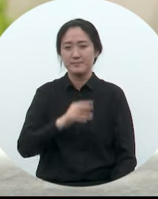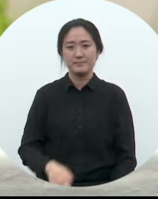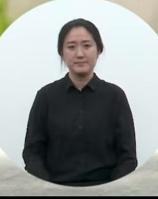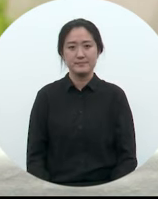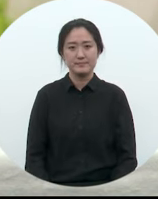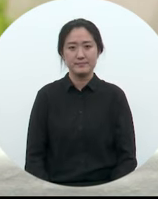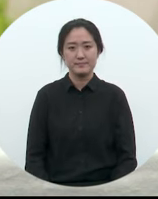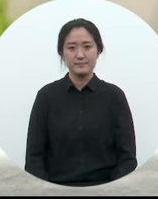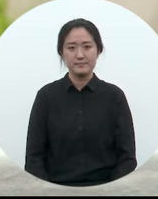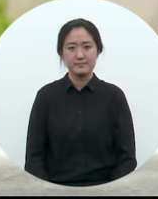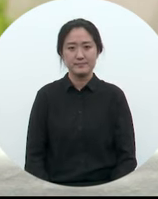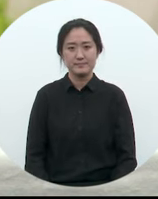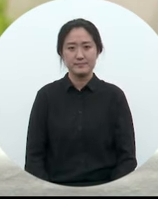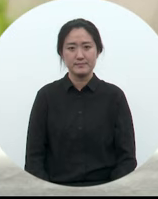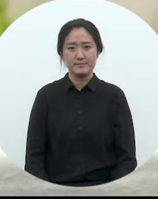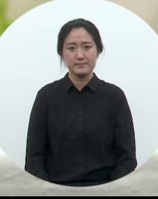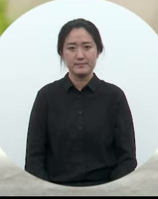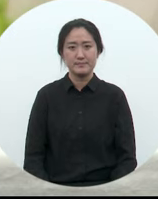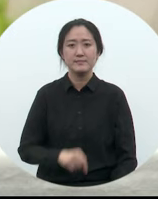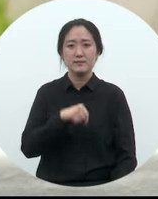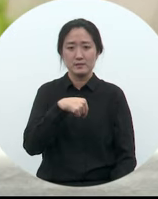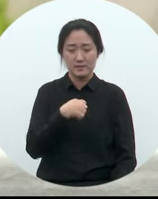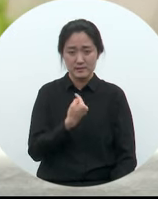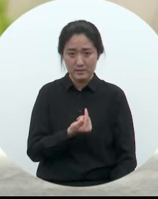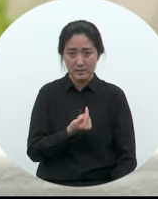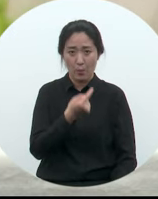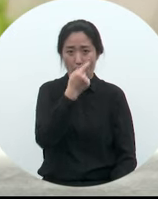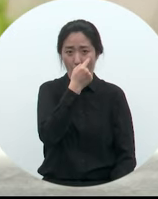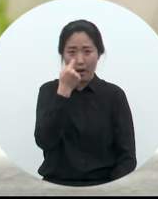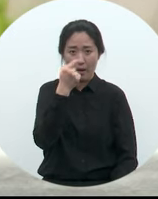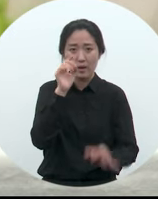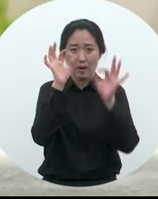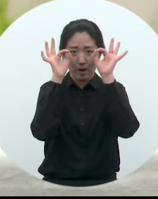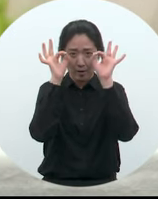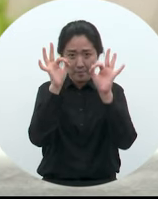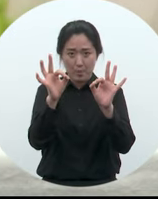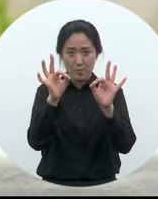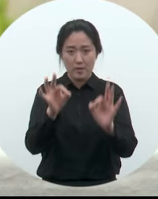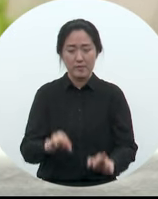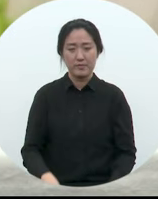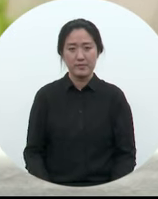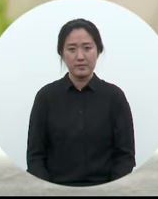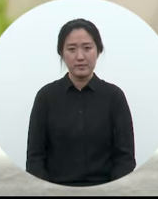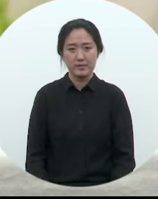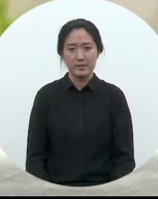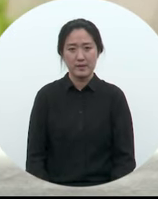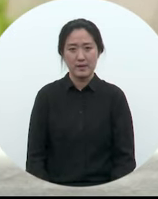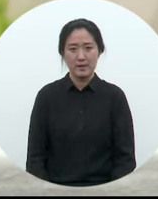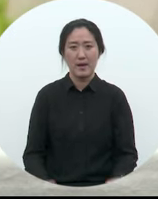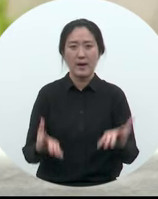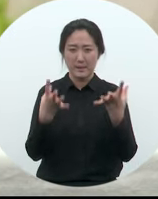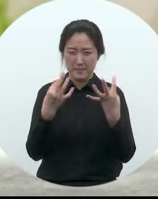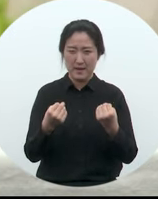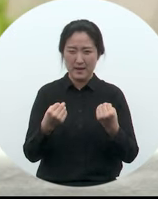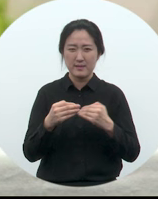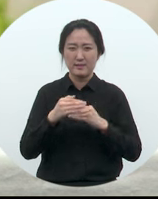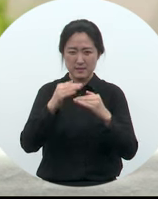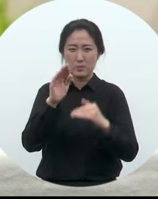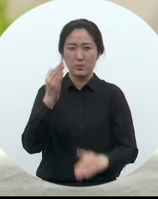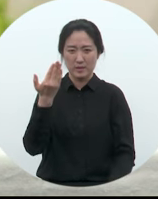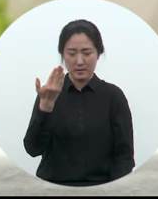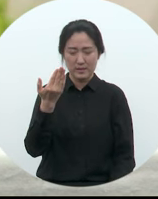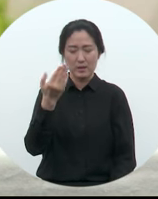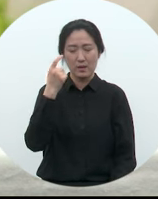측만증을 의심해 볼 필요가 있는데, 이렇게 자가진단요법으로 측만증이 느껴질 정도 되면은 역시